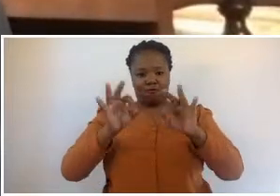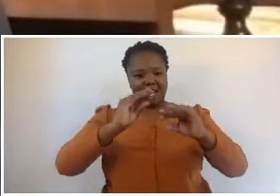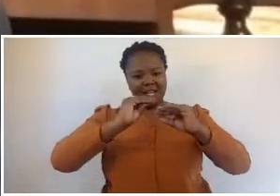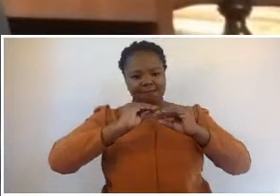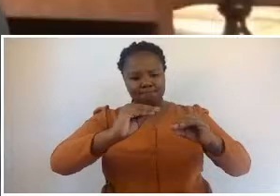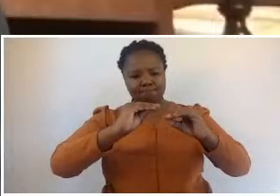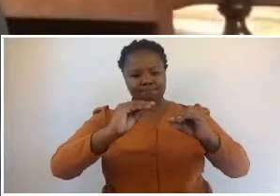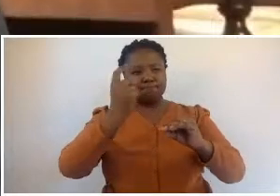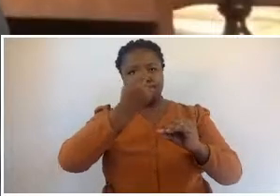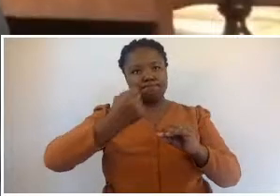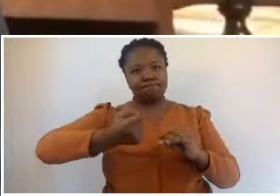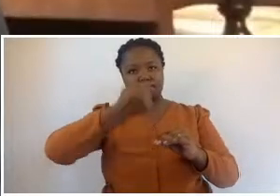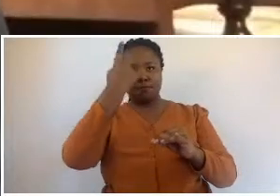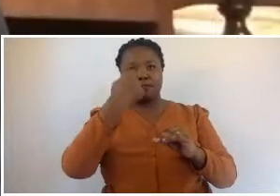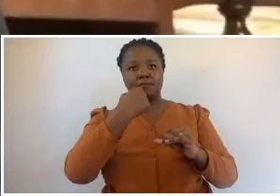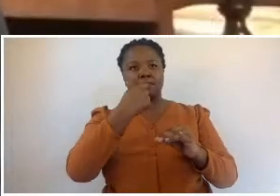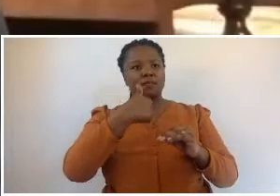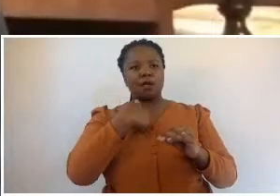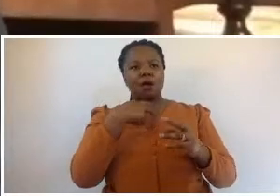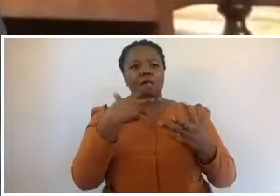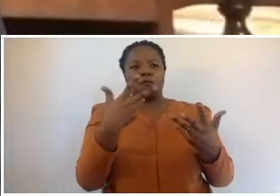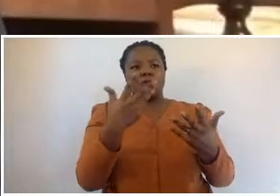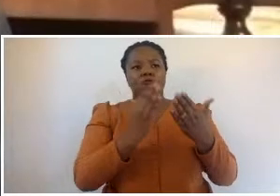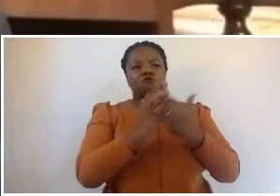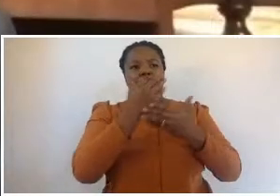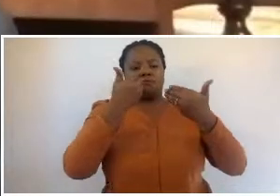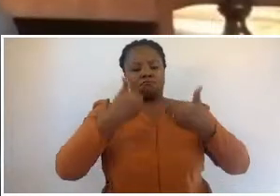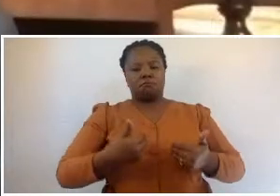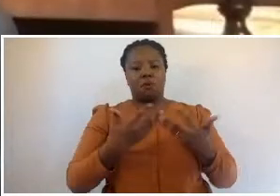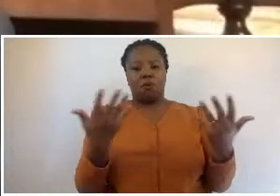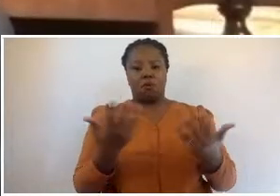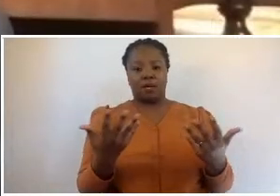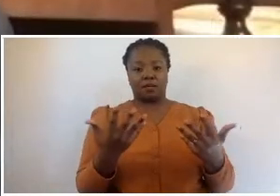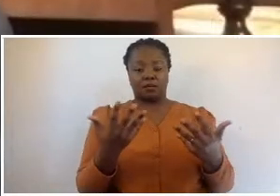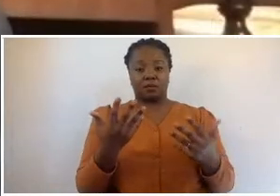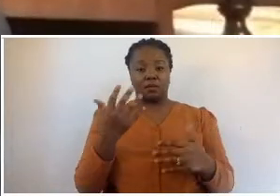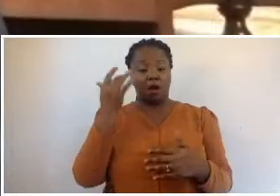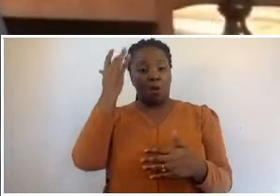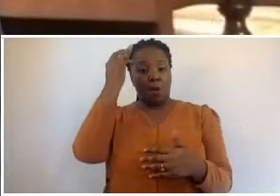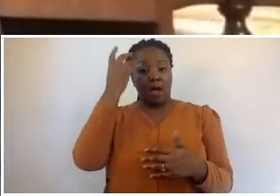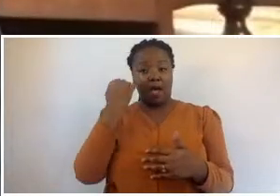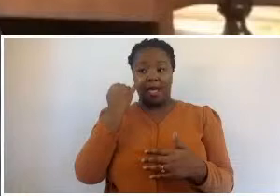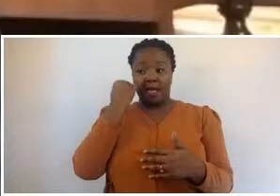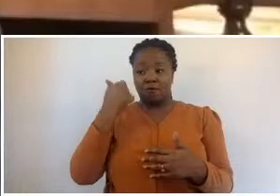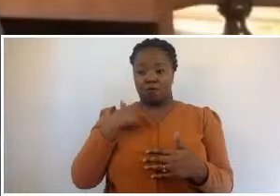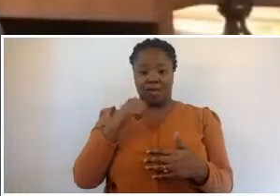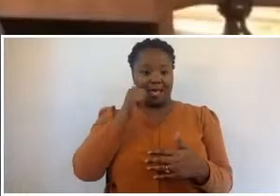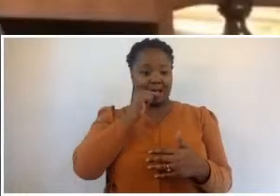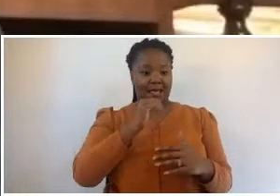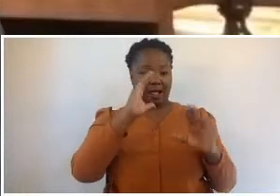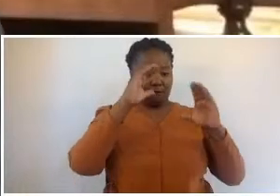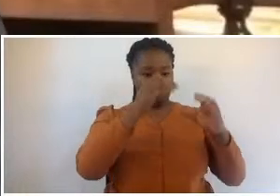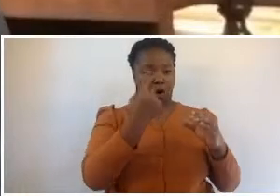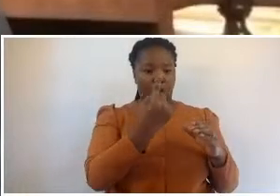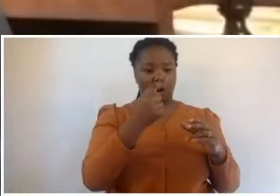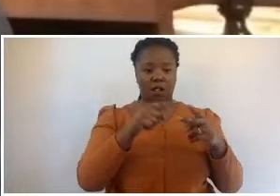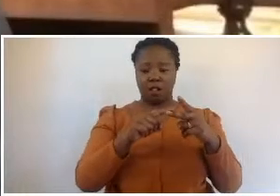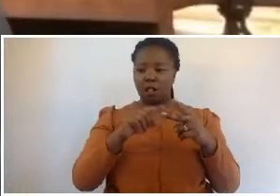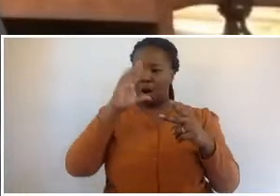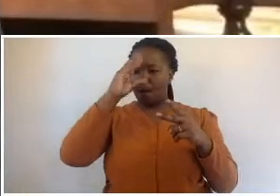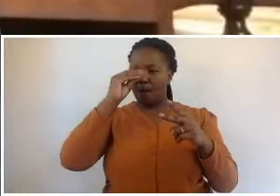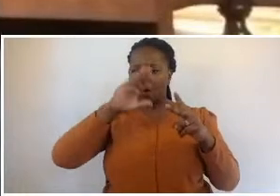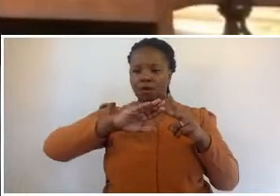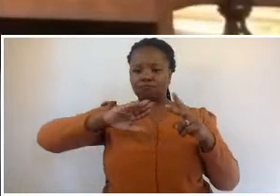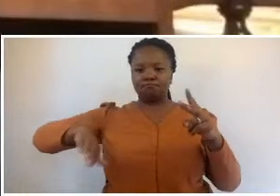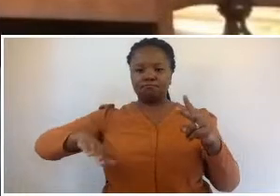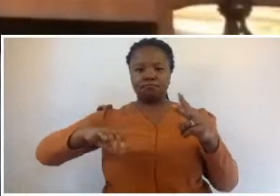de sensibilisation pour que les garçons soient solidaires des filles. Si on ne forme que les filles, si on ne